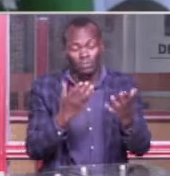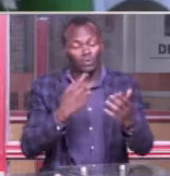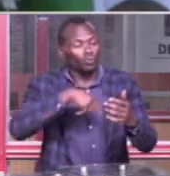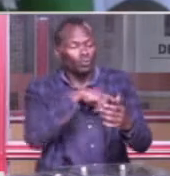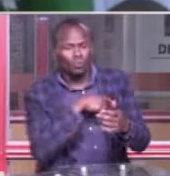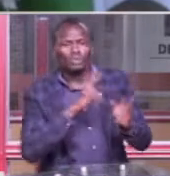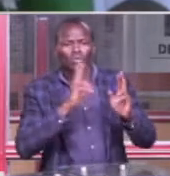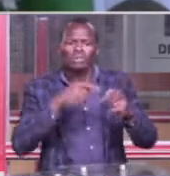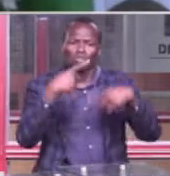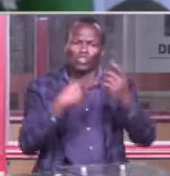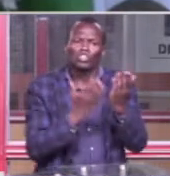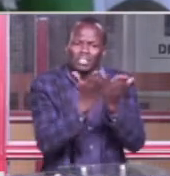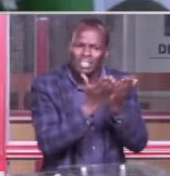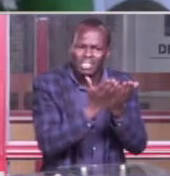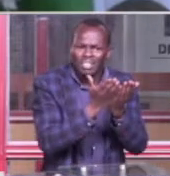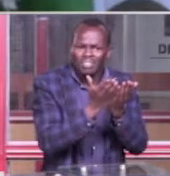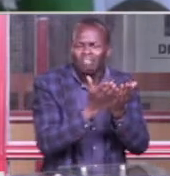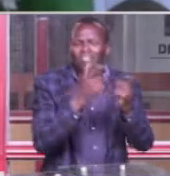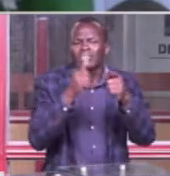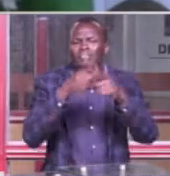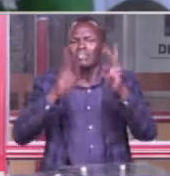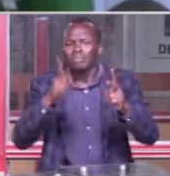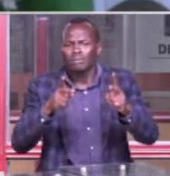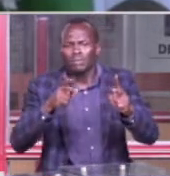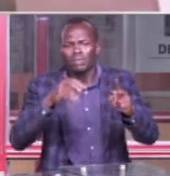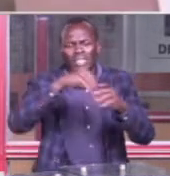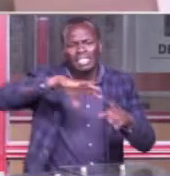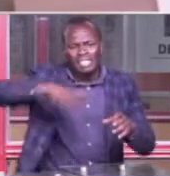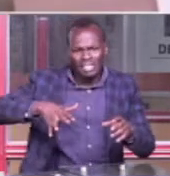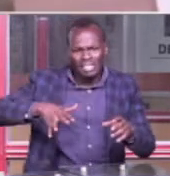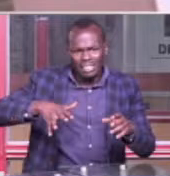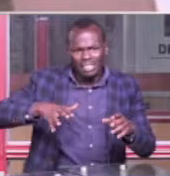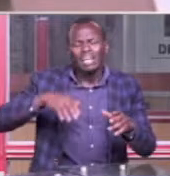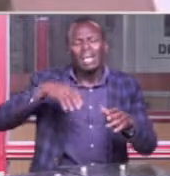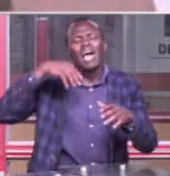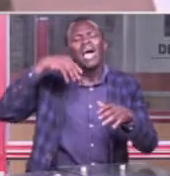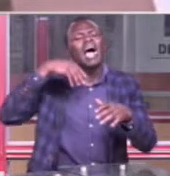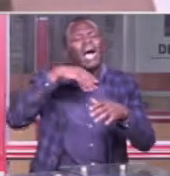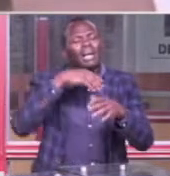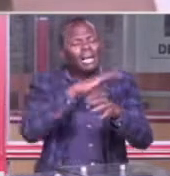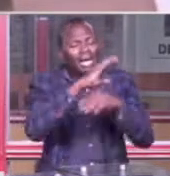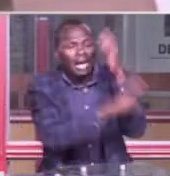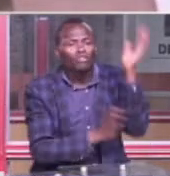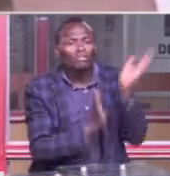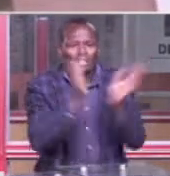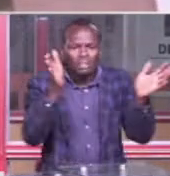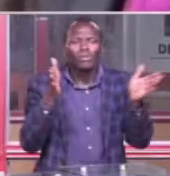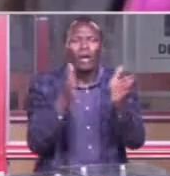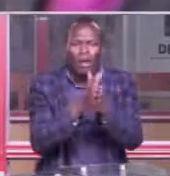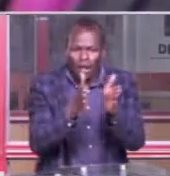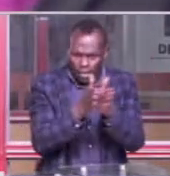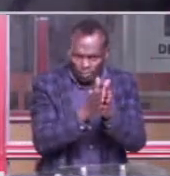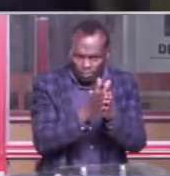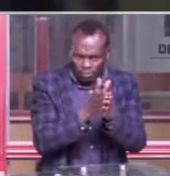city, the entire country and international communities. Wabula yadde bingi bituukiddwako mu bbanga lino,